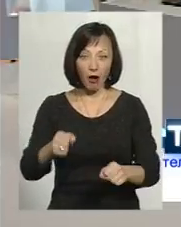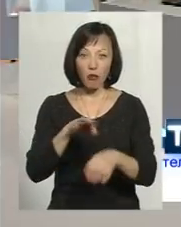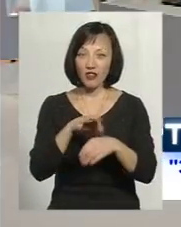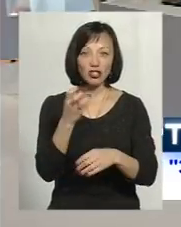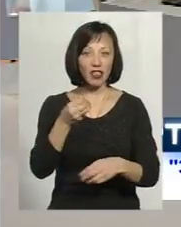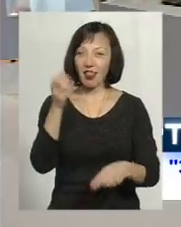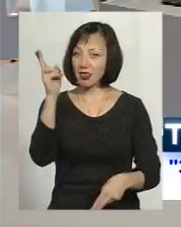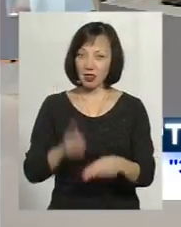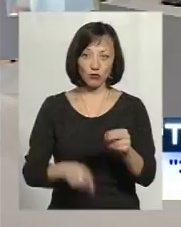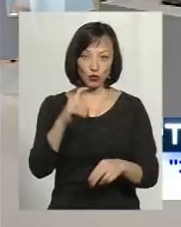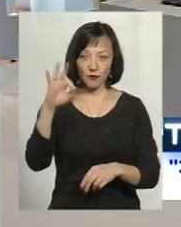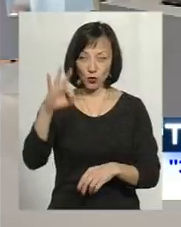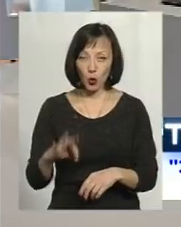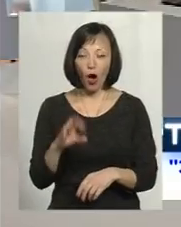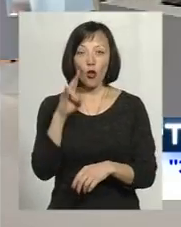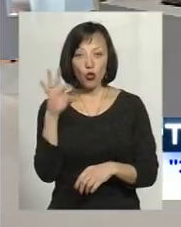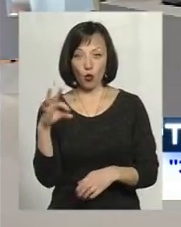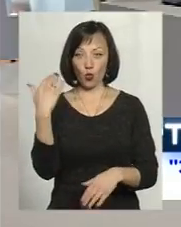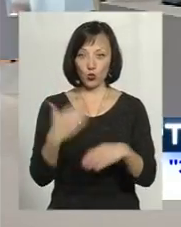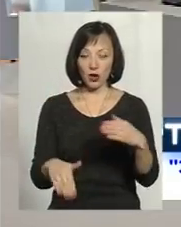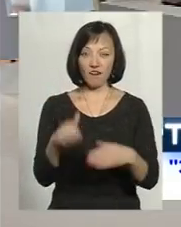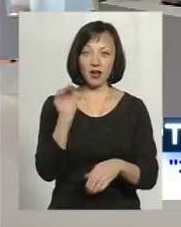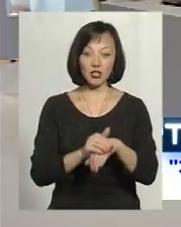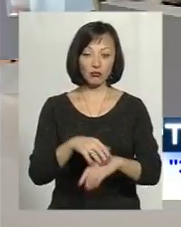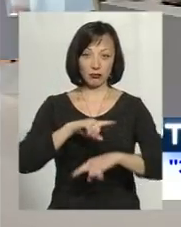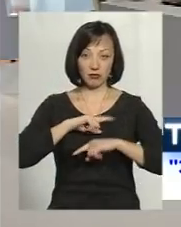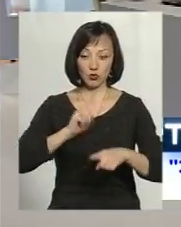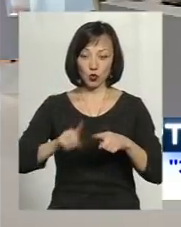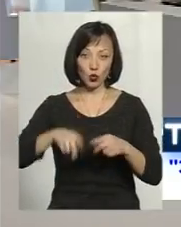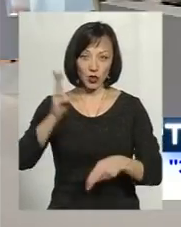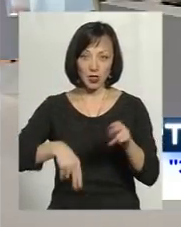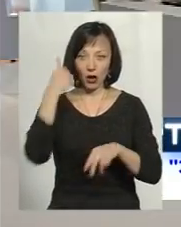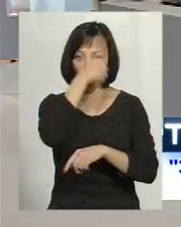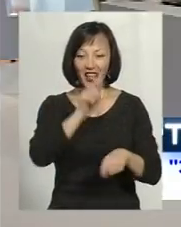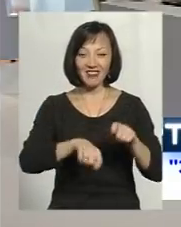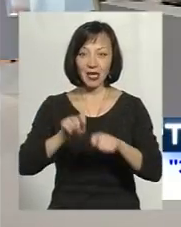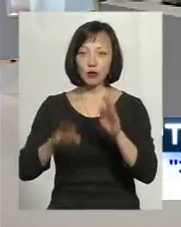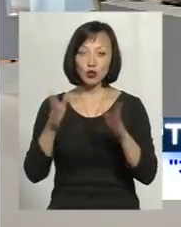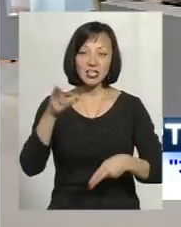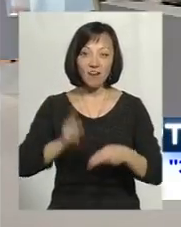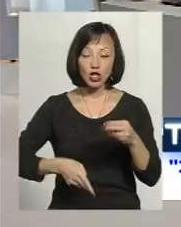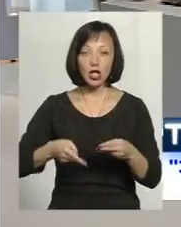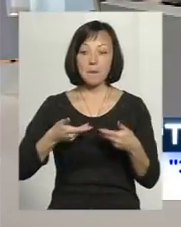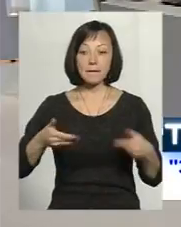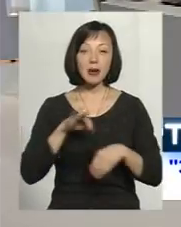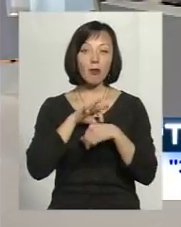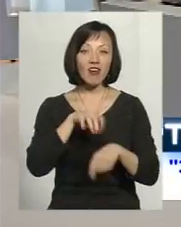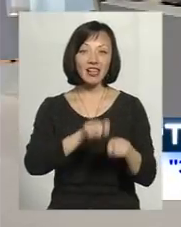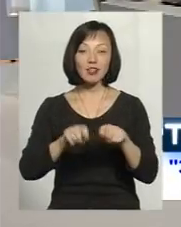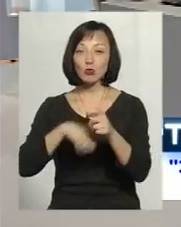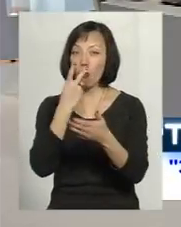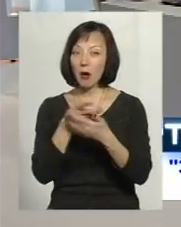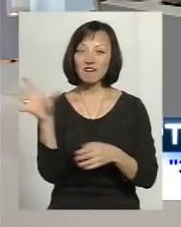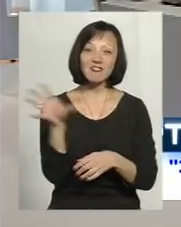не остаточно, не 100%, але вже фактично на фініші до кінця року у нас інвентаризація буде завершена. Ми провели інвентаризацію, побачили